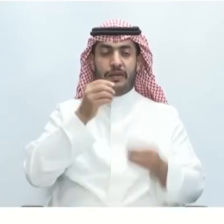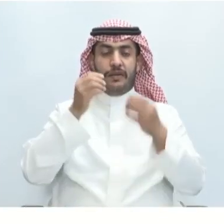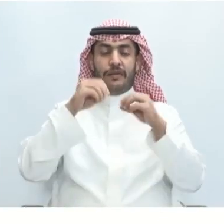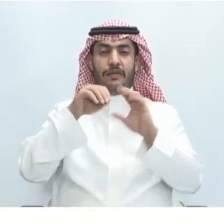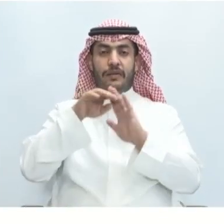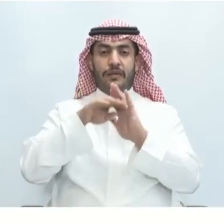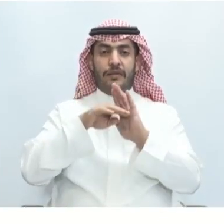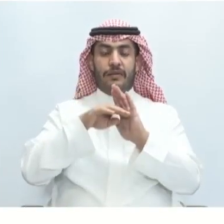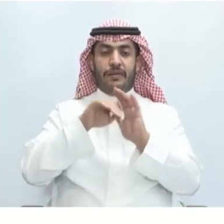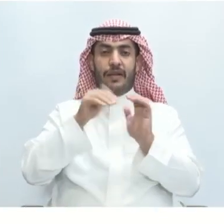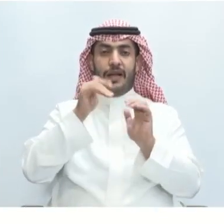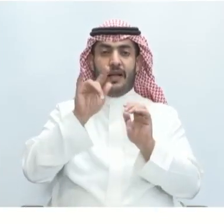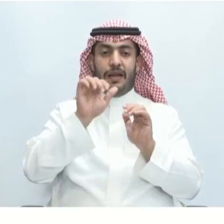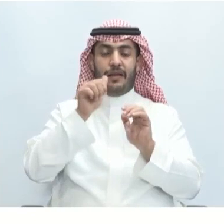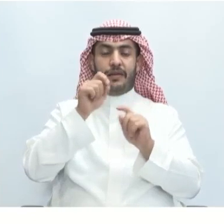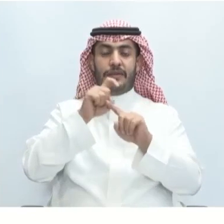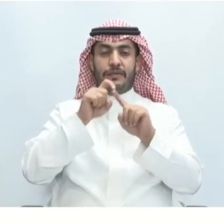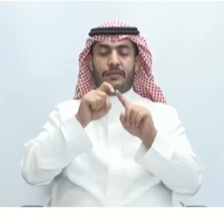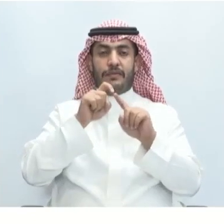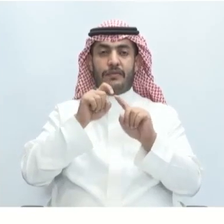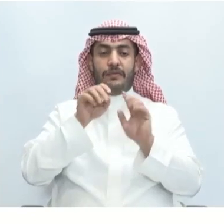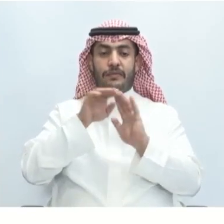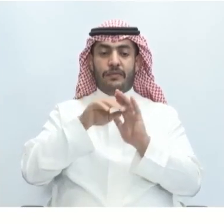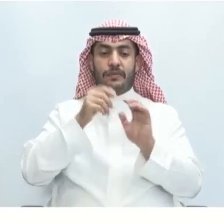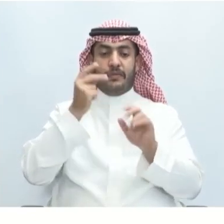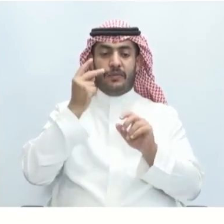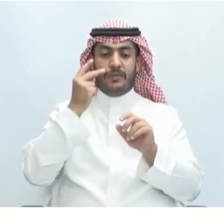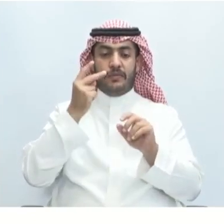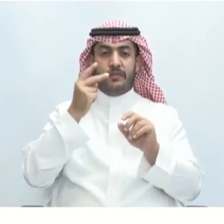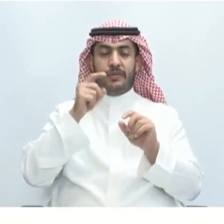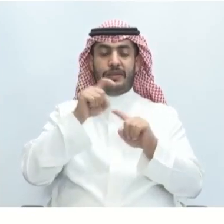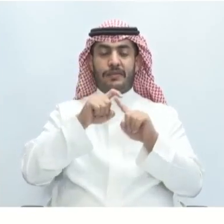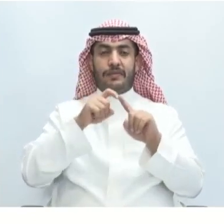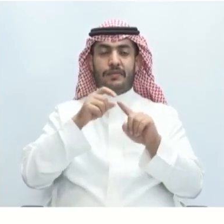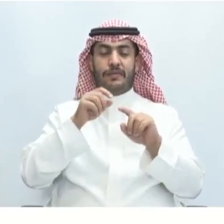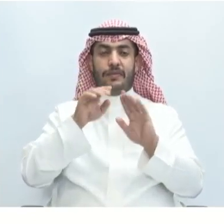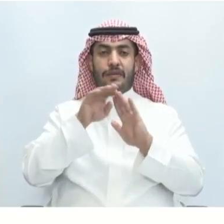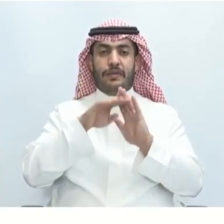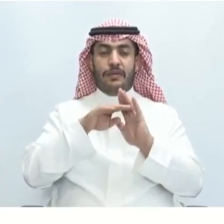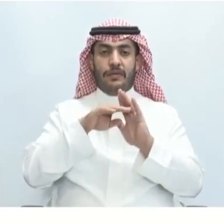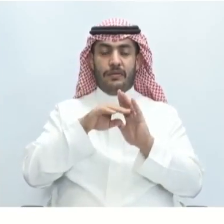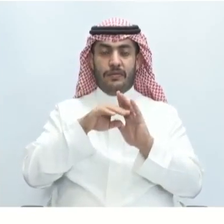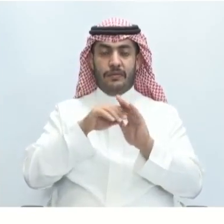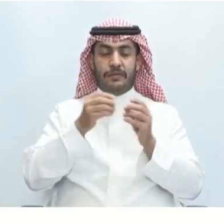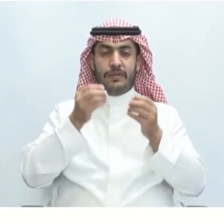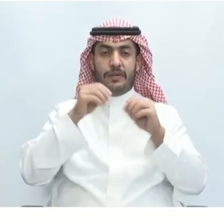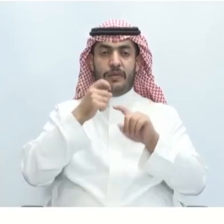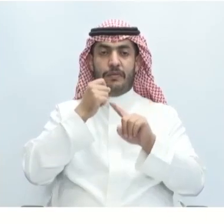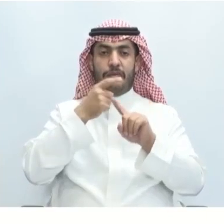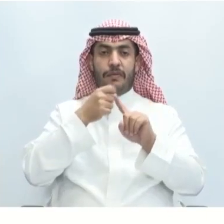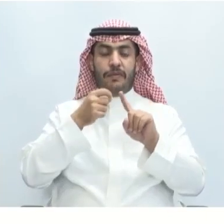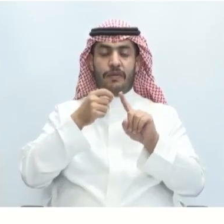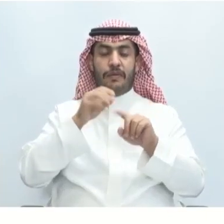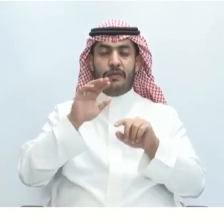من معدلات استخدام في الخلايا نسبه 100 معنى حينما نشاهدنا النسب السابقه في النموذج السابق اكثر من مئه بالمئه